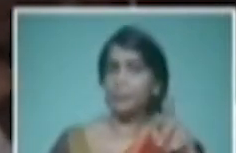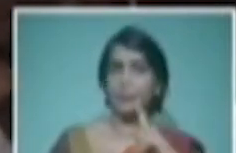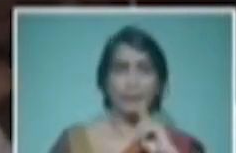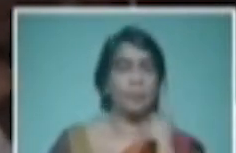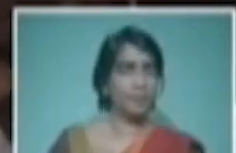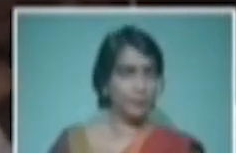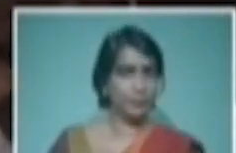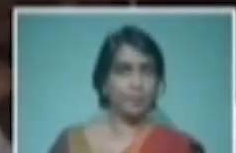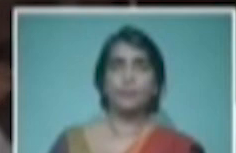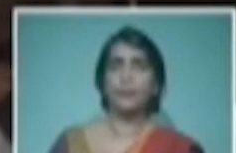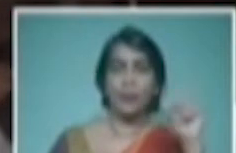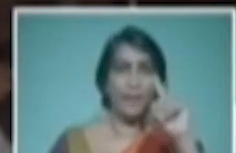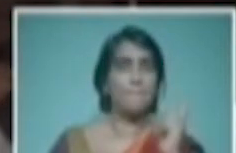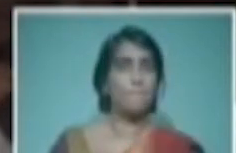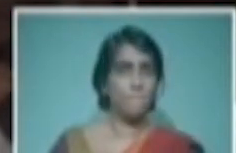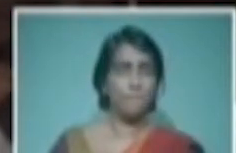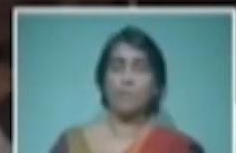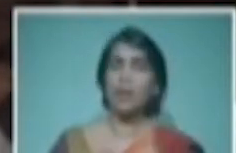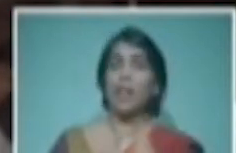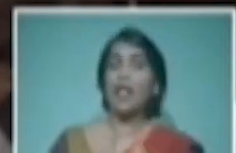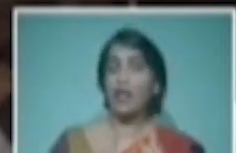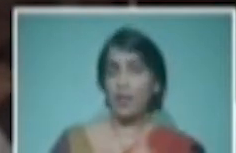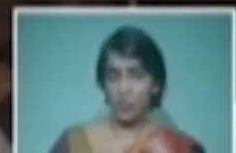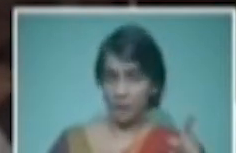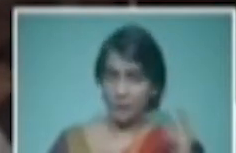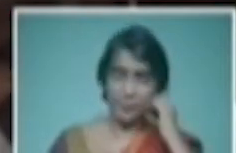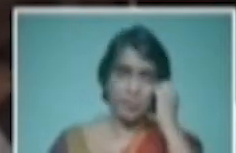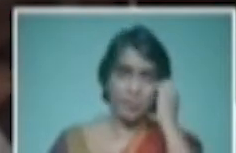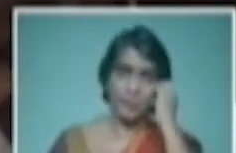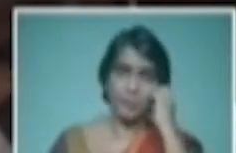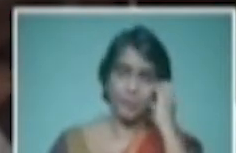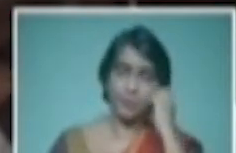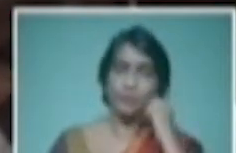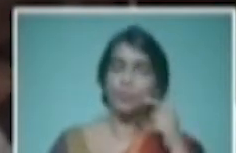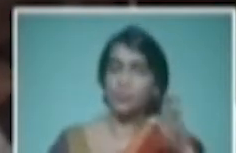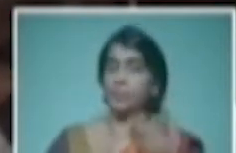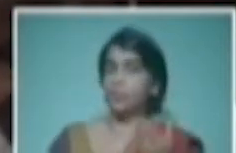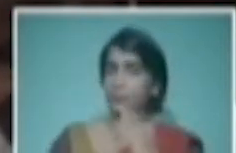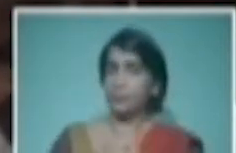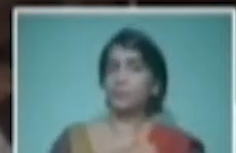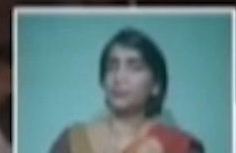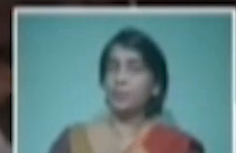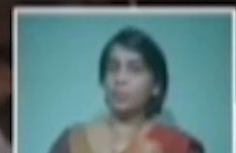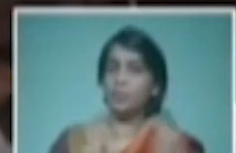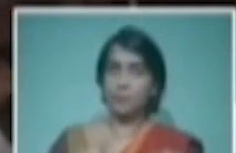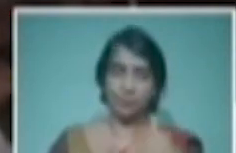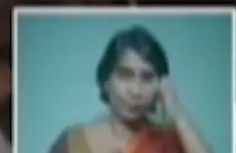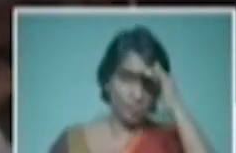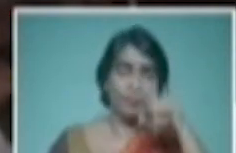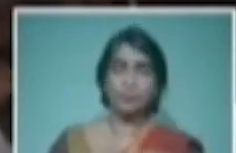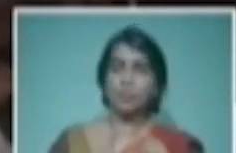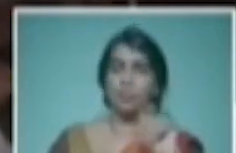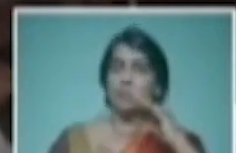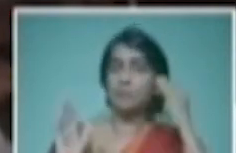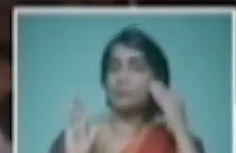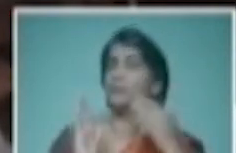ප්‍රශ්නේ පළවෙනි ප්‍රශ්නේ අදාළ වෙන්නේ අධ්‍යාපන ක්ෂේත්‍රය මං ඊට මැත්තේ මම හිතන්නේ ගරු විපක්ෂ නායකතුමා අද සභාවේ